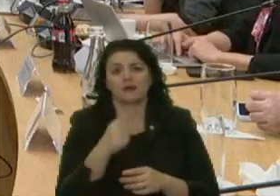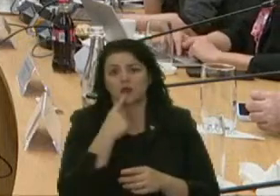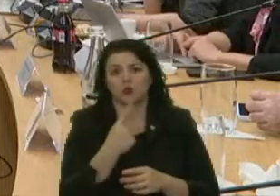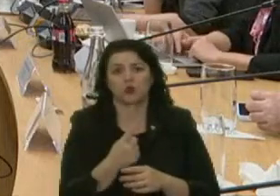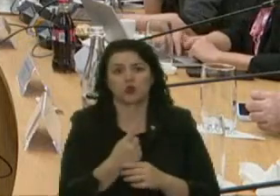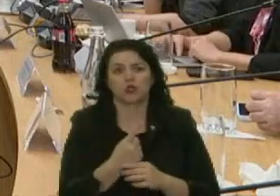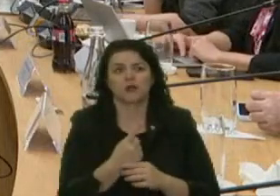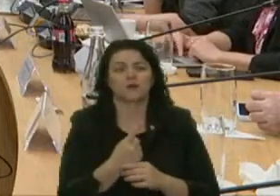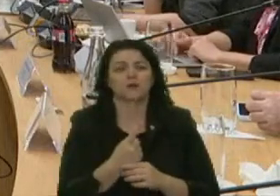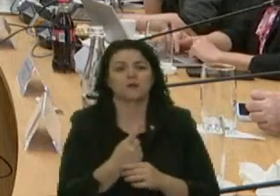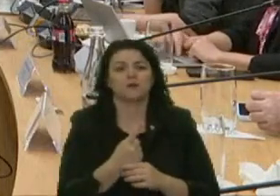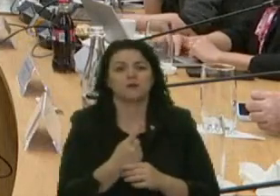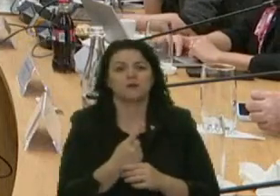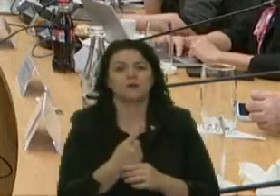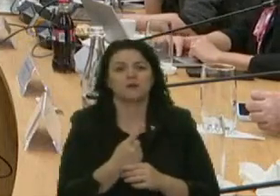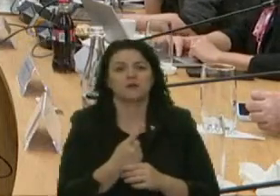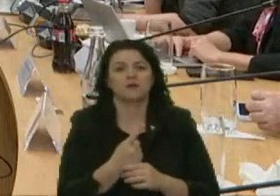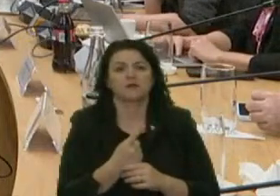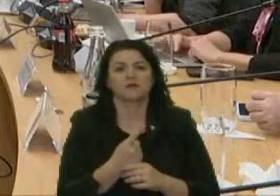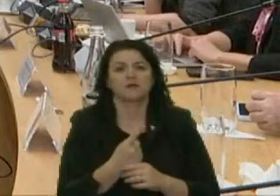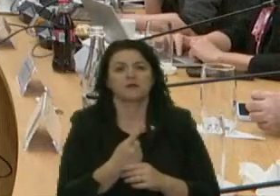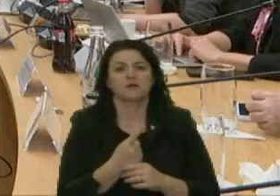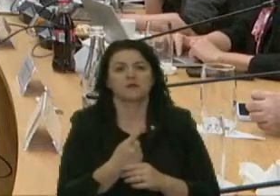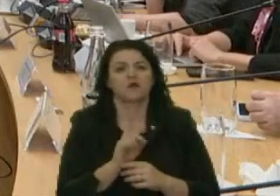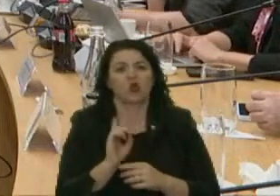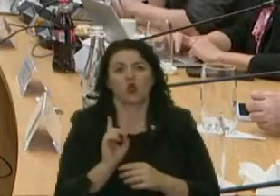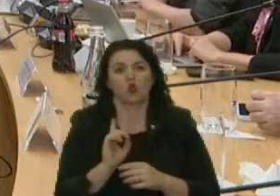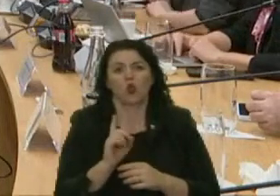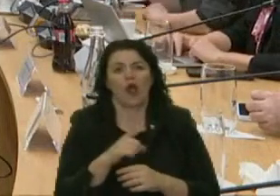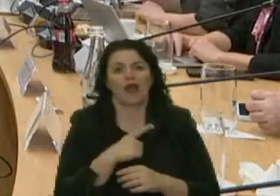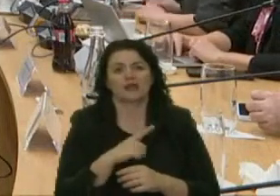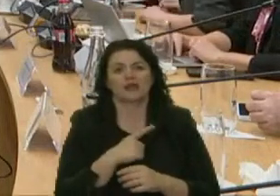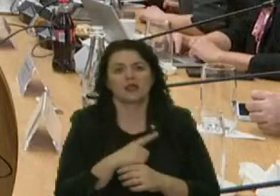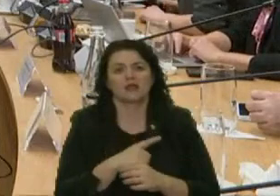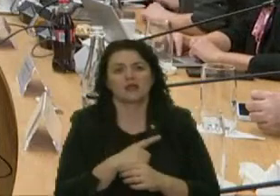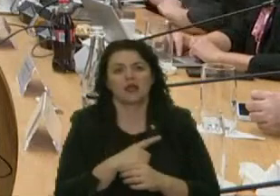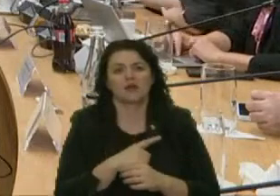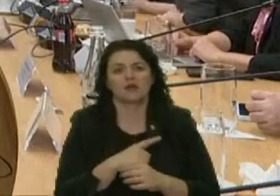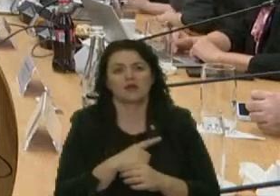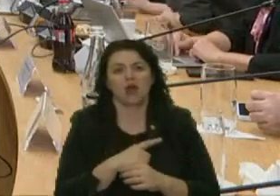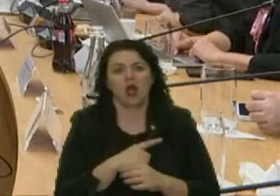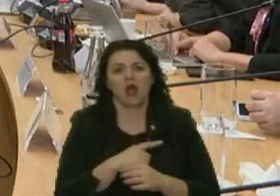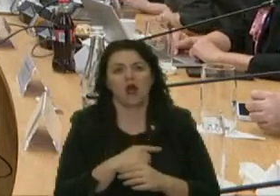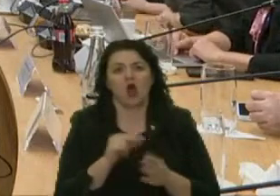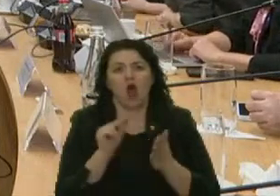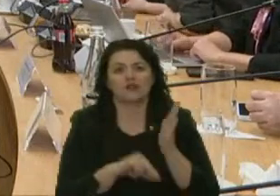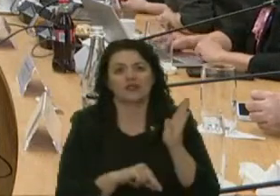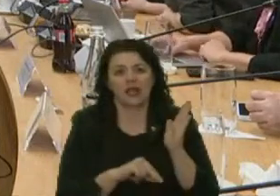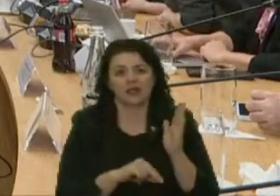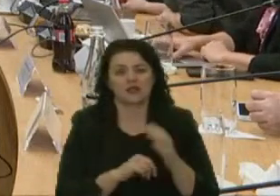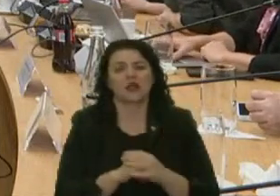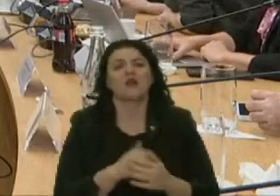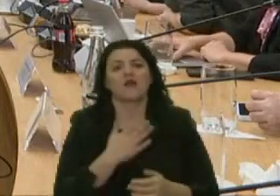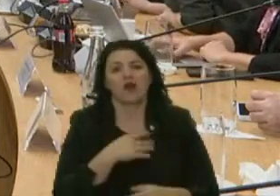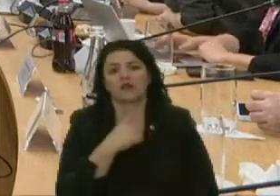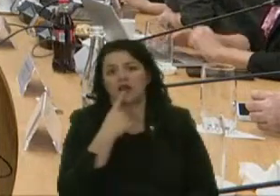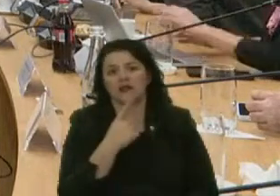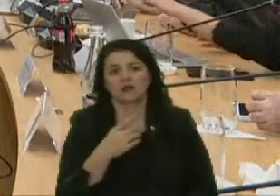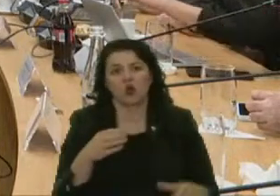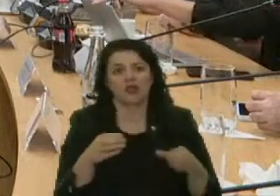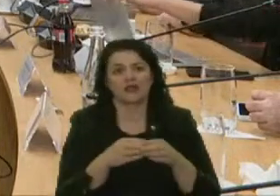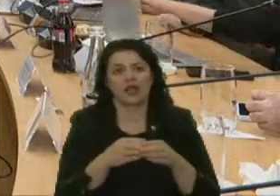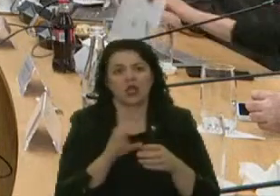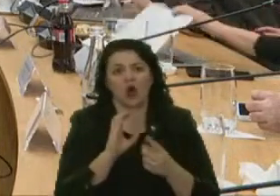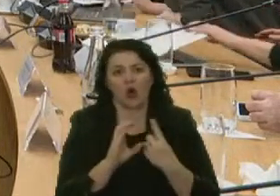spus că nu nu nu există neapărat consens vă vă spun clar că sectorul